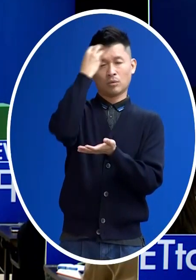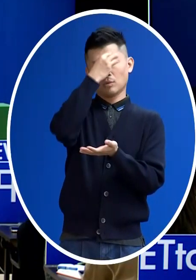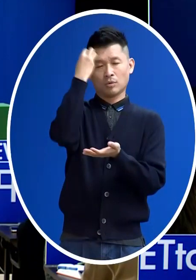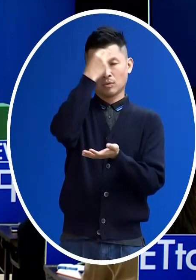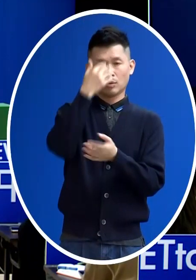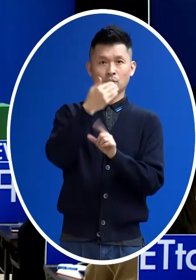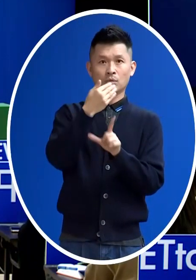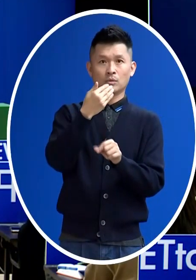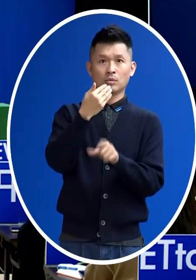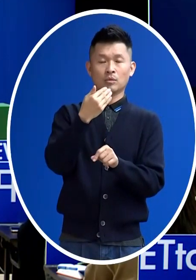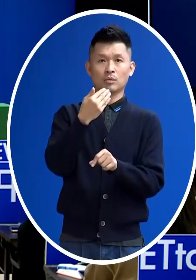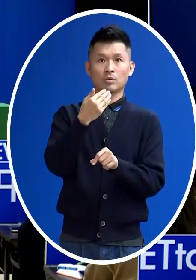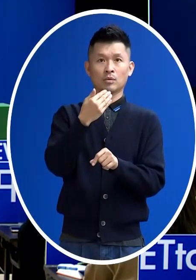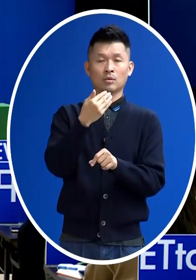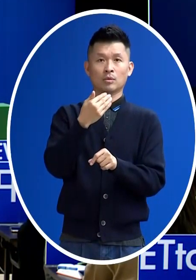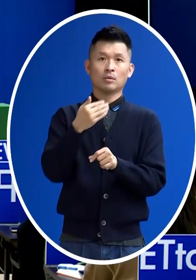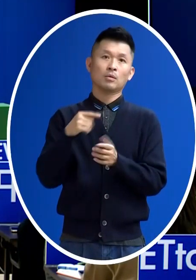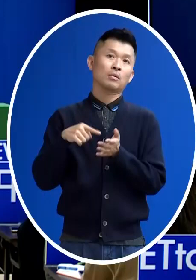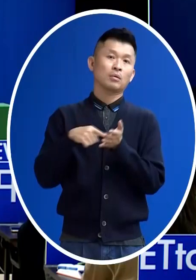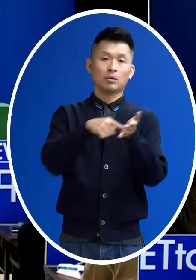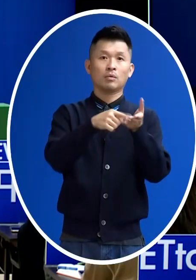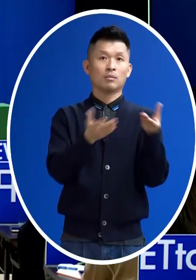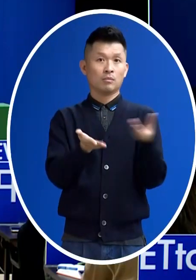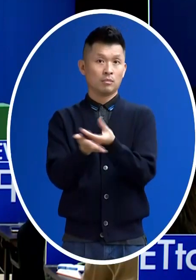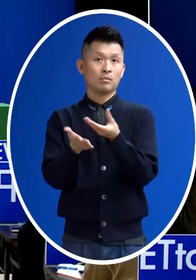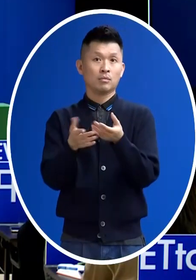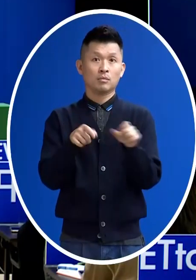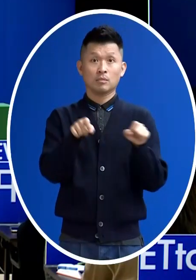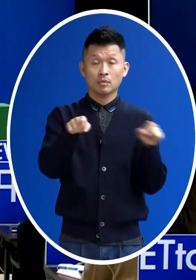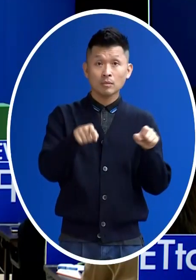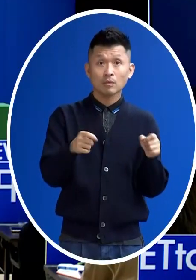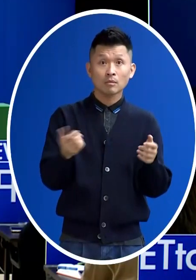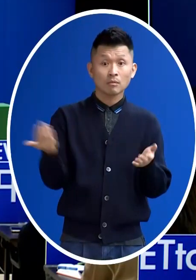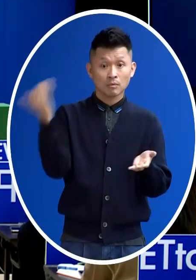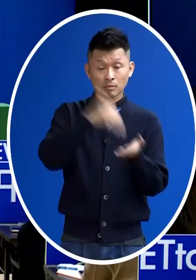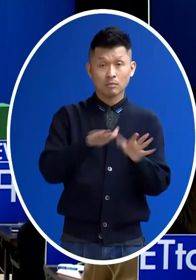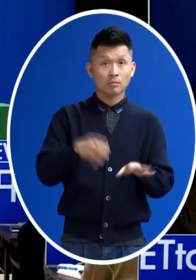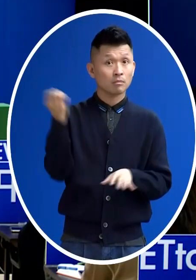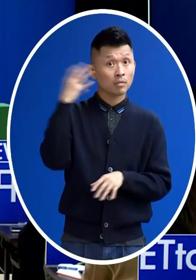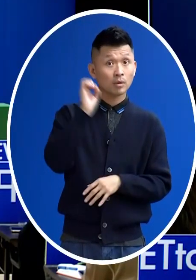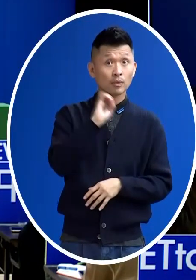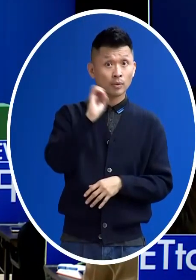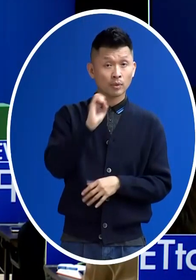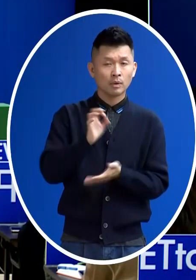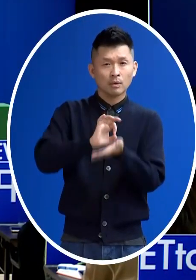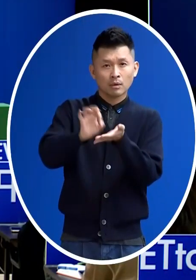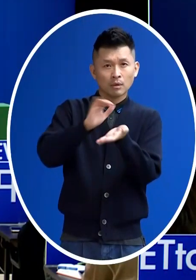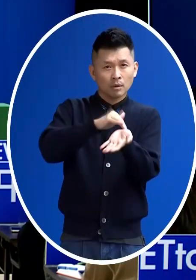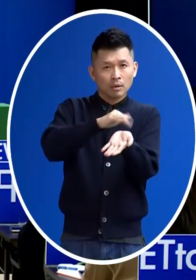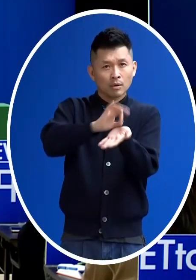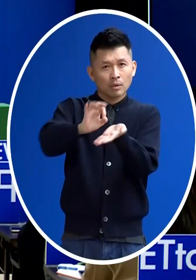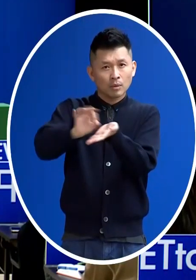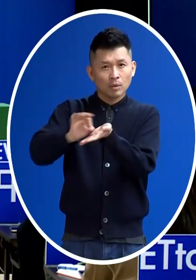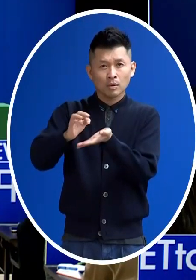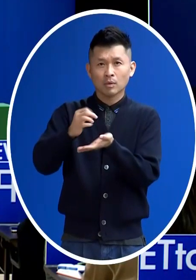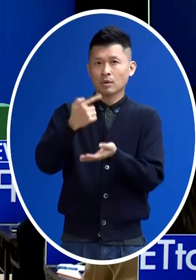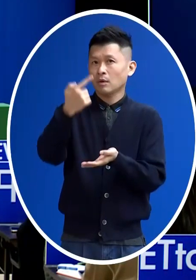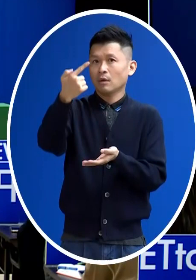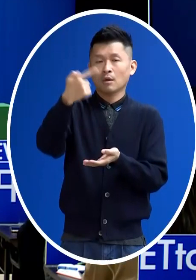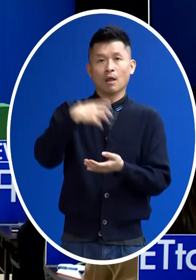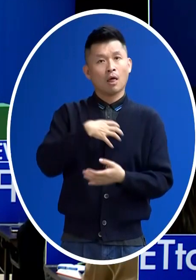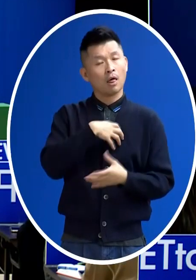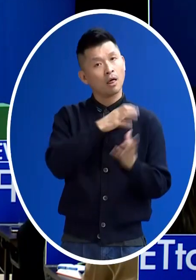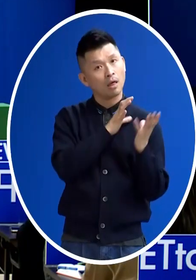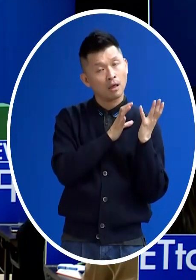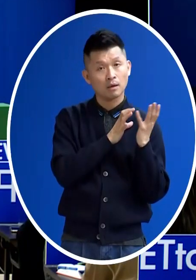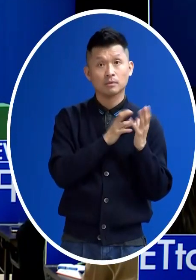经完成疫苗救济程序的申请，但是从此之后就无消无息。然后庞大的医疗费让家属喘不过气，请问指挥中心有没